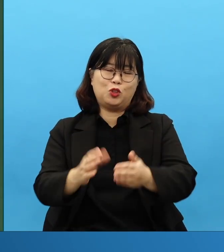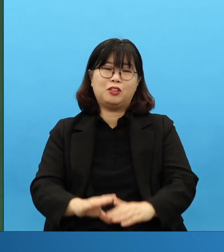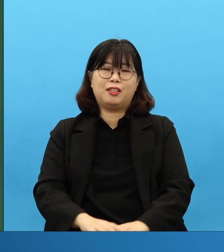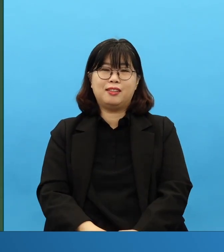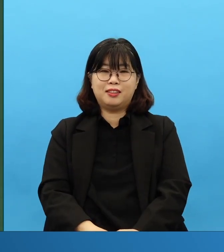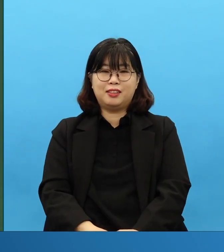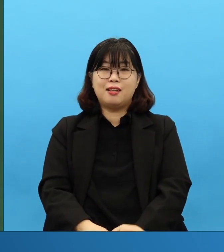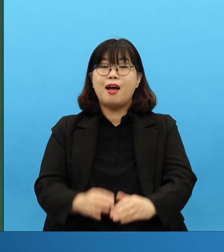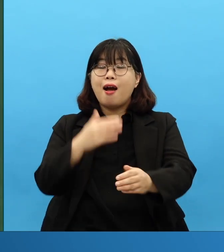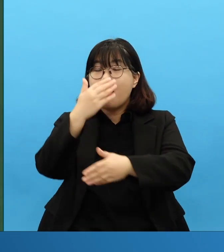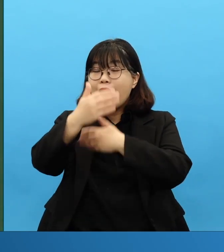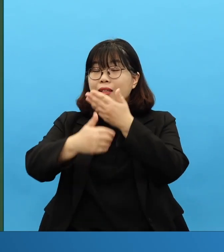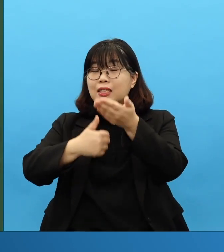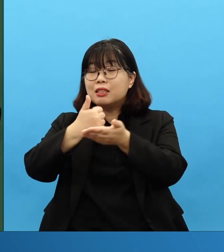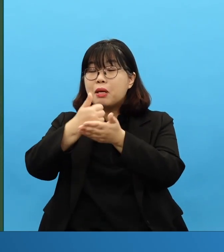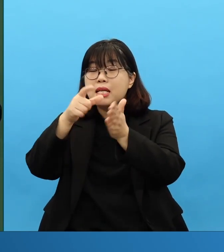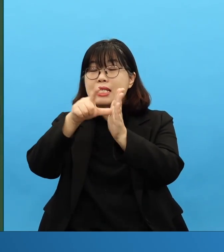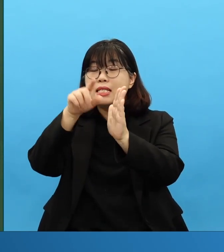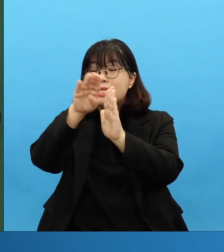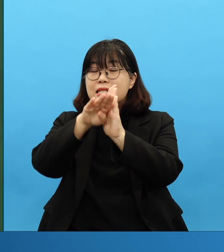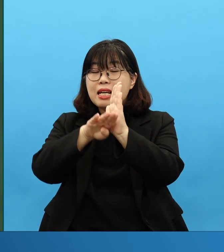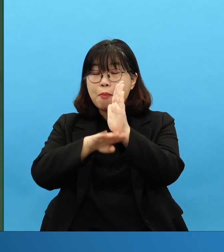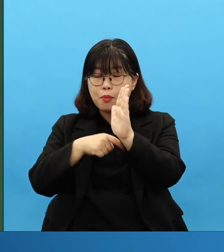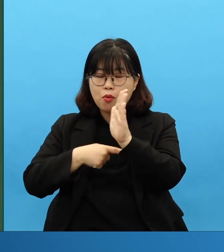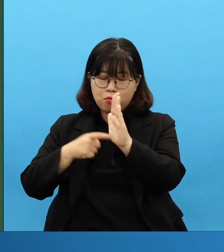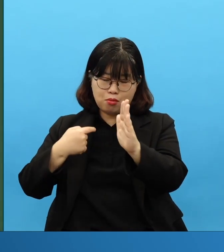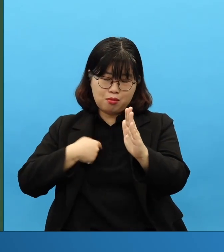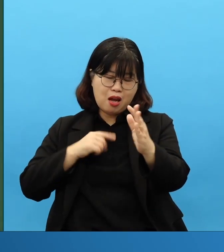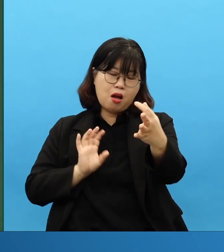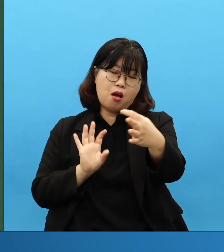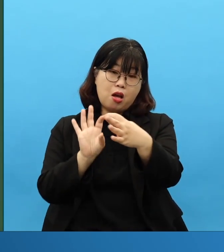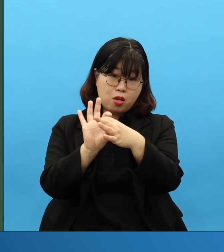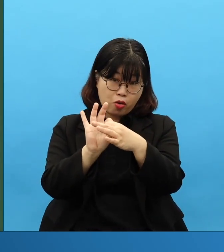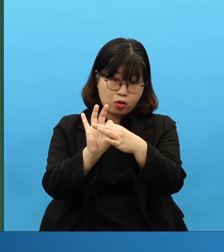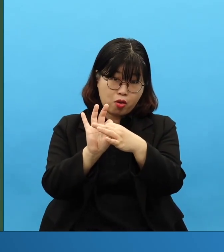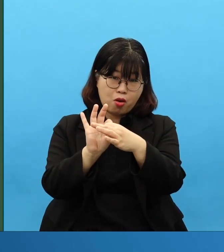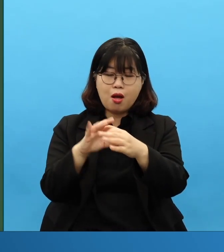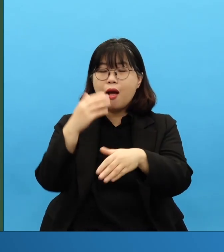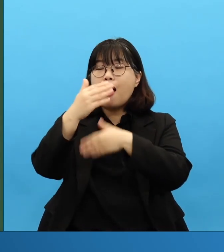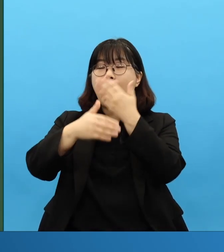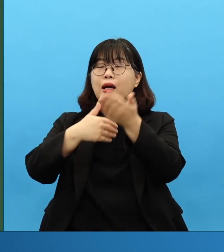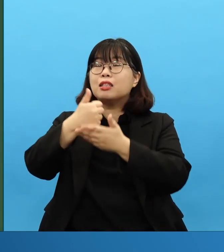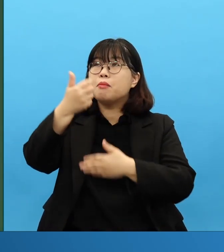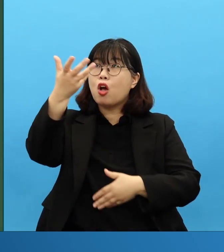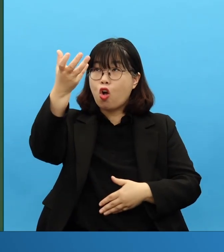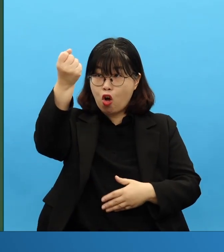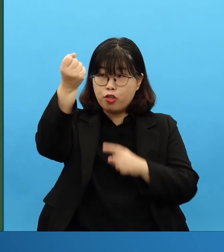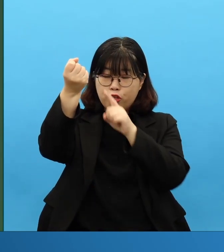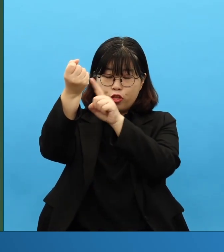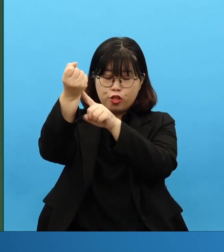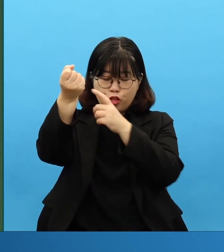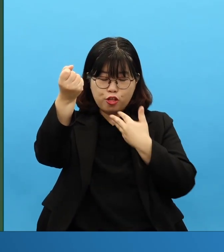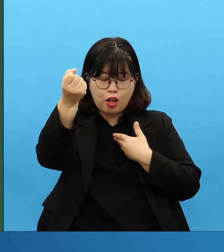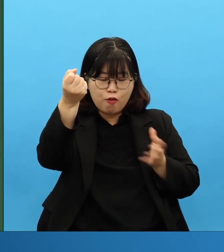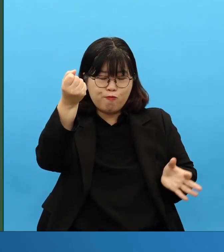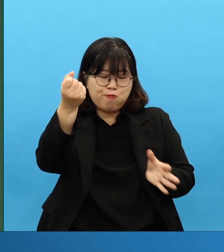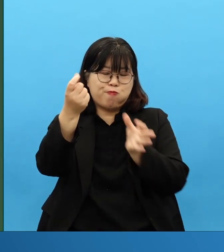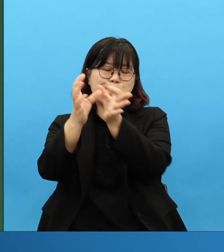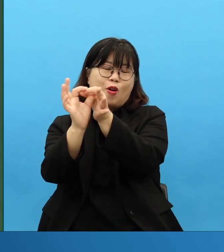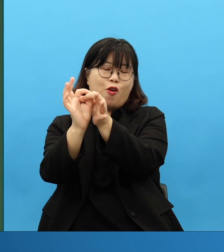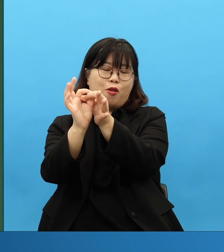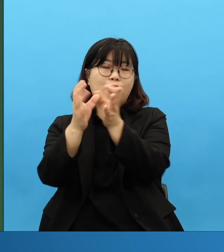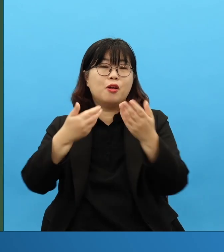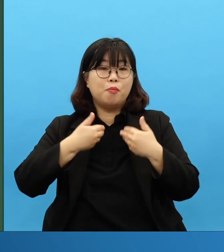하나님의 것. 하나님의 것です. 이것 하나님의 것은 무한 세계거든요. 하나님의 것とは